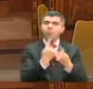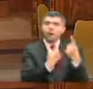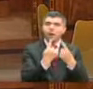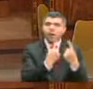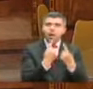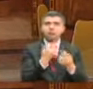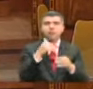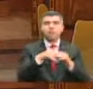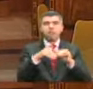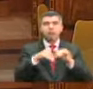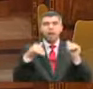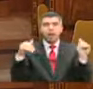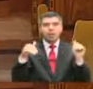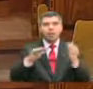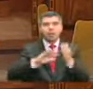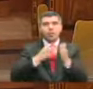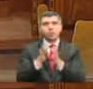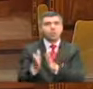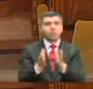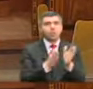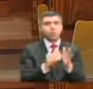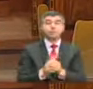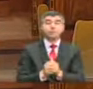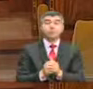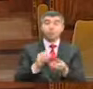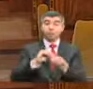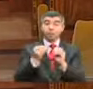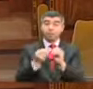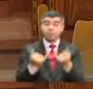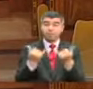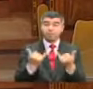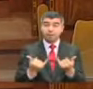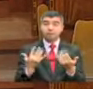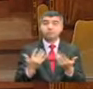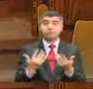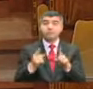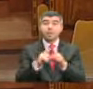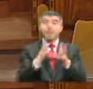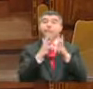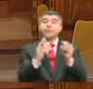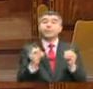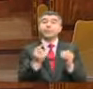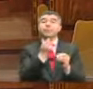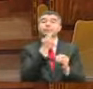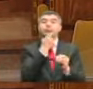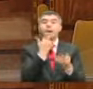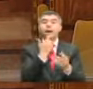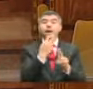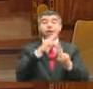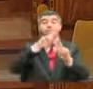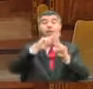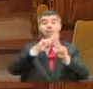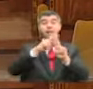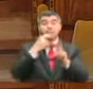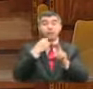مستوى البرلمان في موضوع اخر وله علاقه بالموضوع. الاشكاليه هي ديال النفاد. اليوم الناس الموزعين